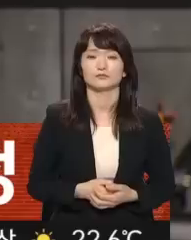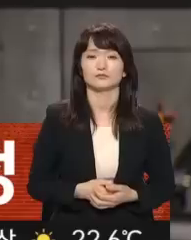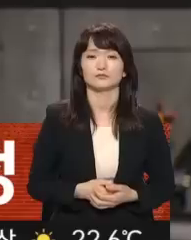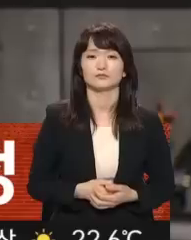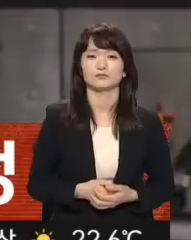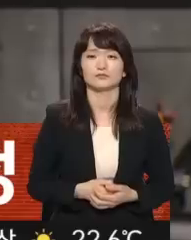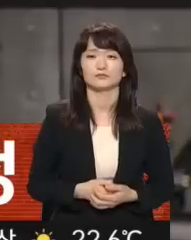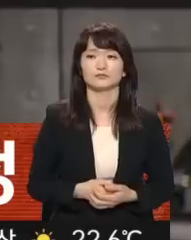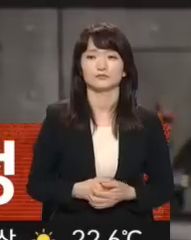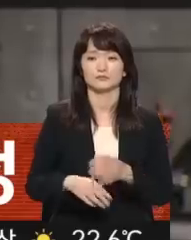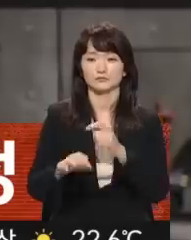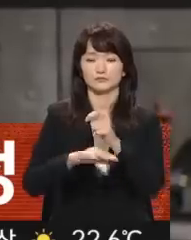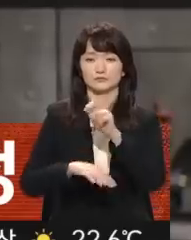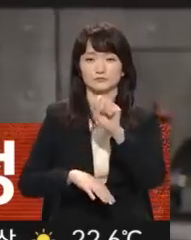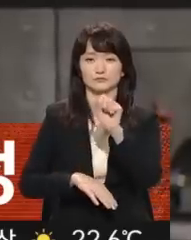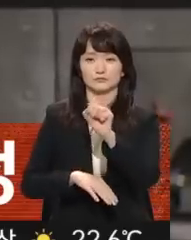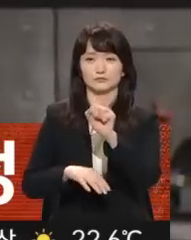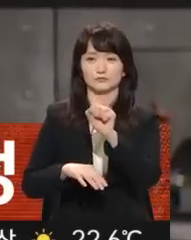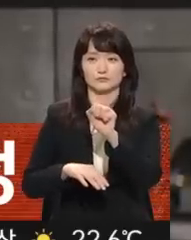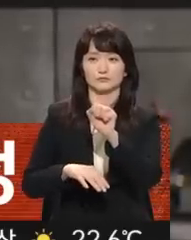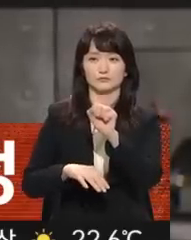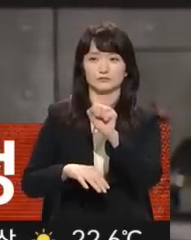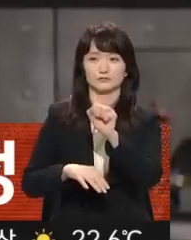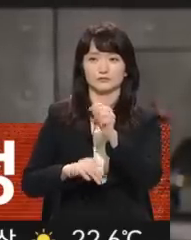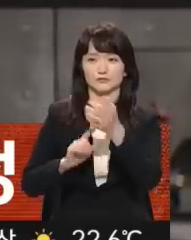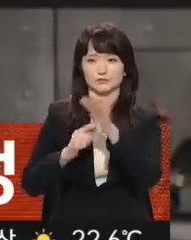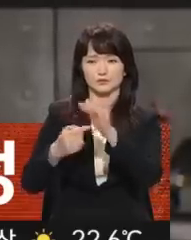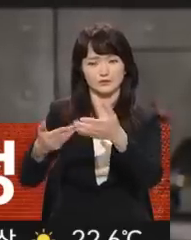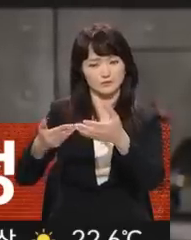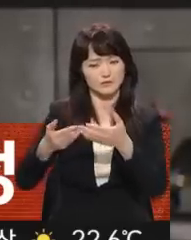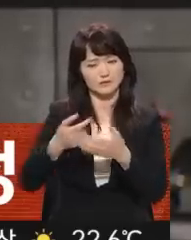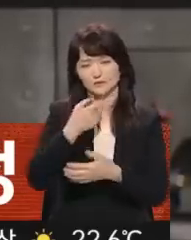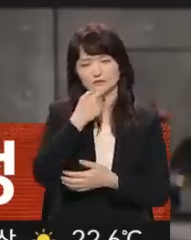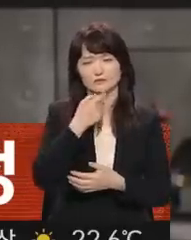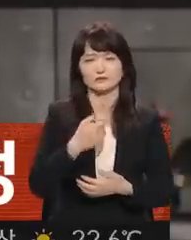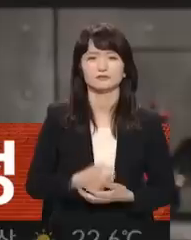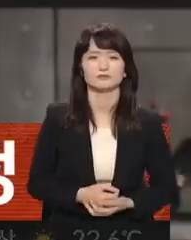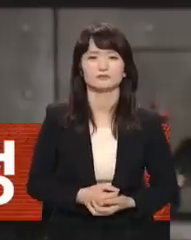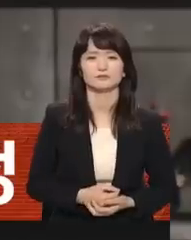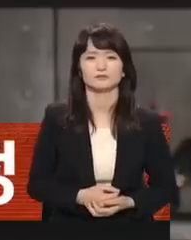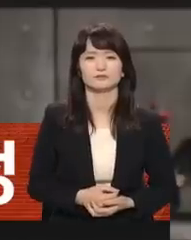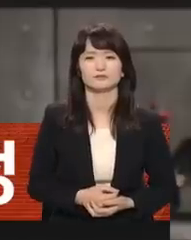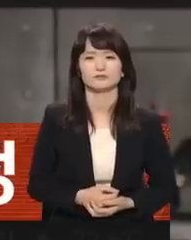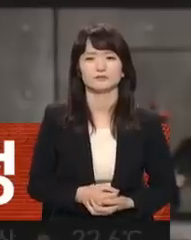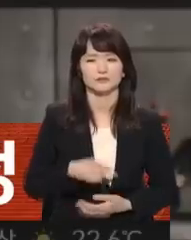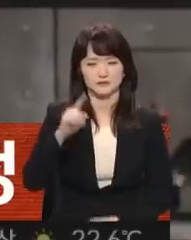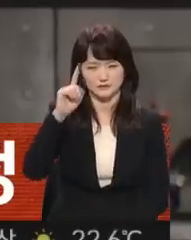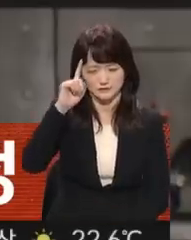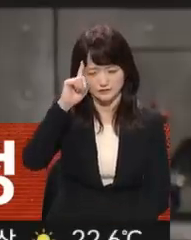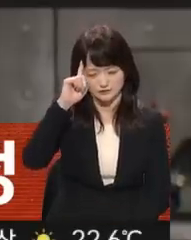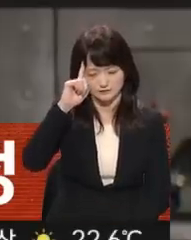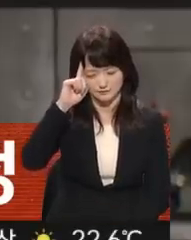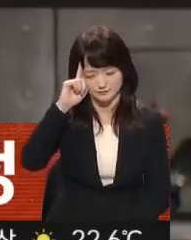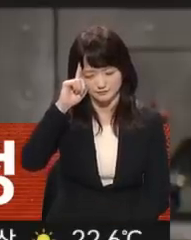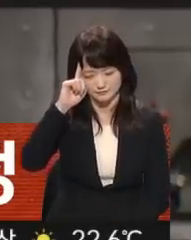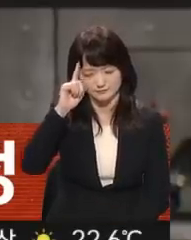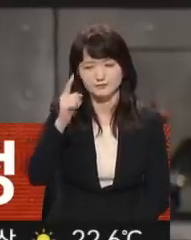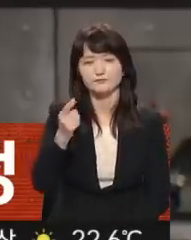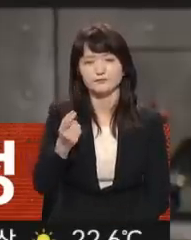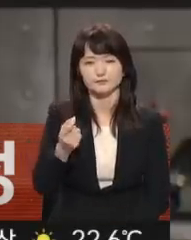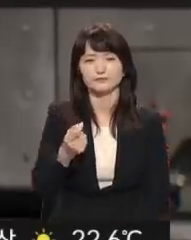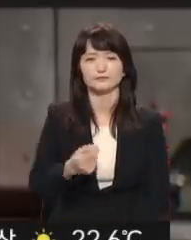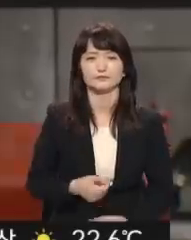공개적으로 택시기사가 받는 것을 원치 않고 있어요 상당한 어떤 스트레스 하고 이런 것들을 받는 거